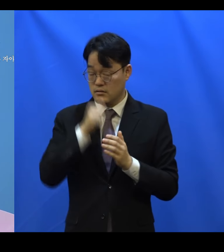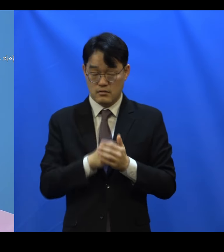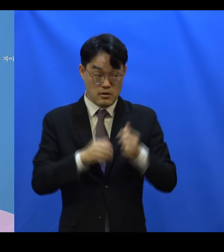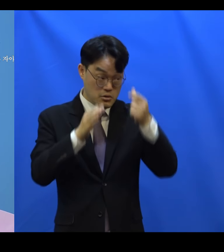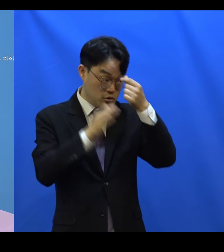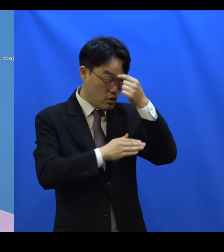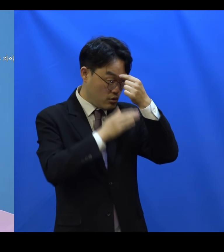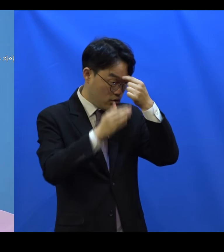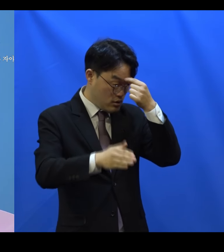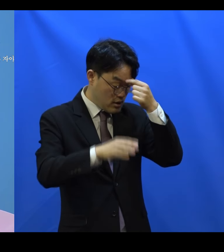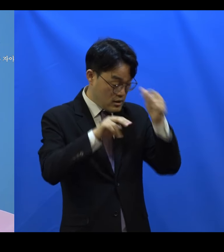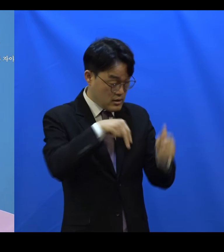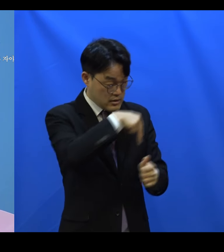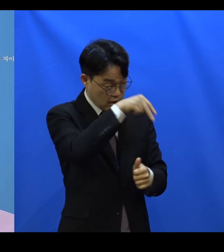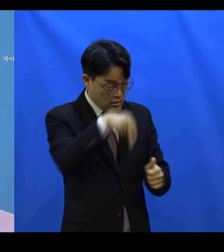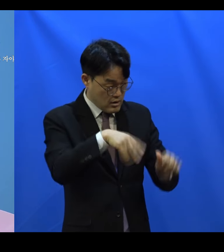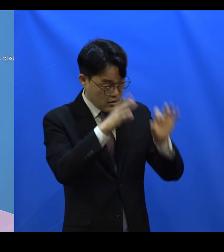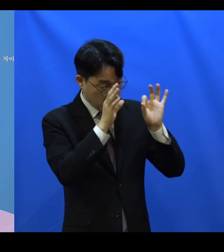있어요.